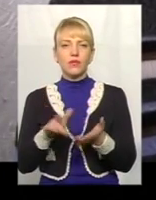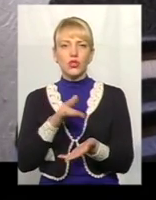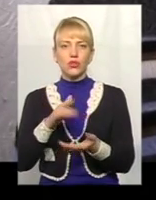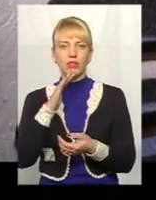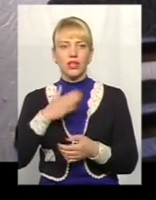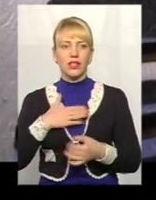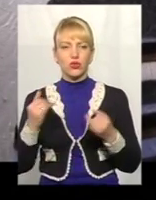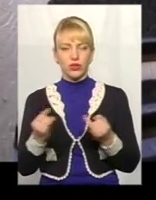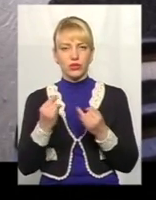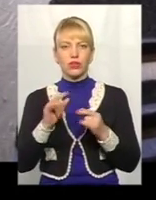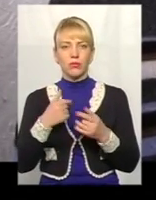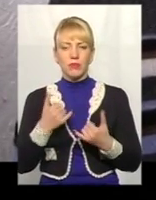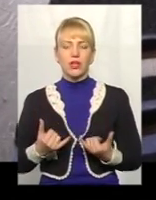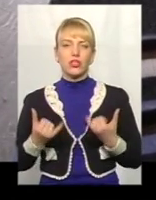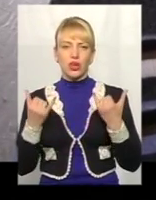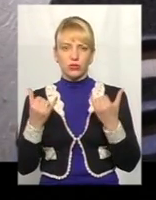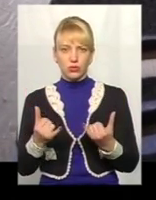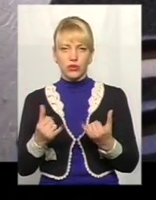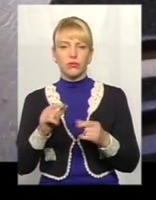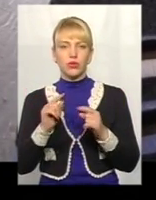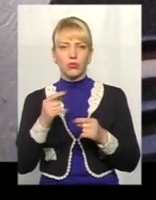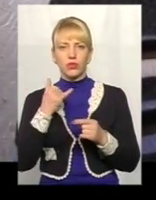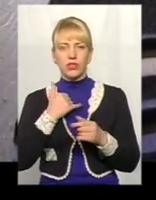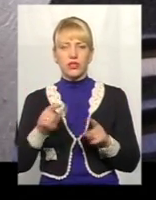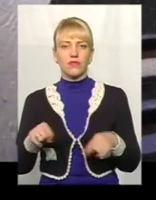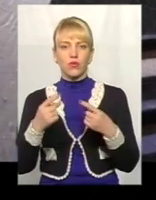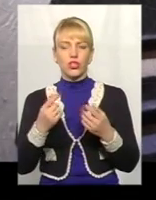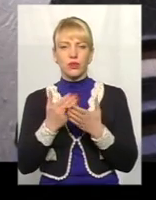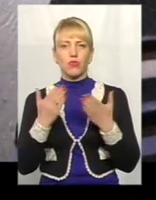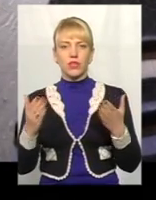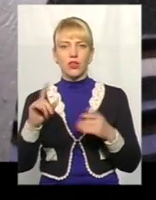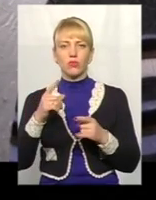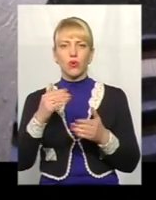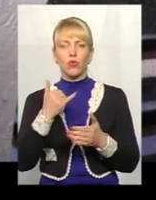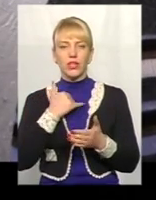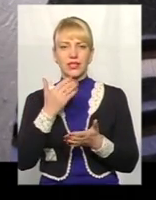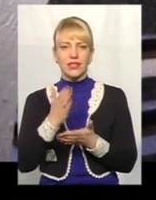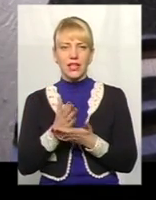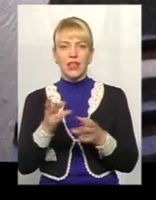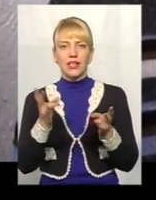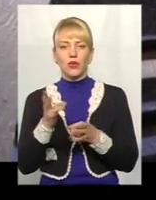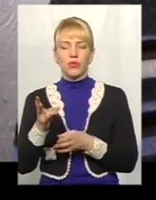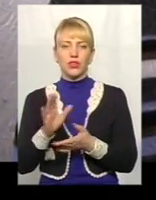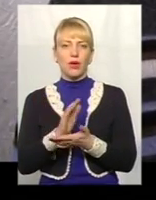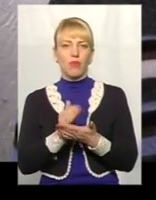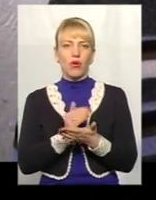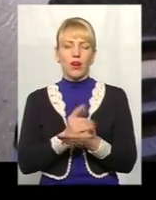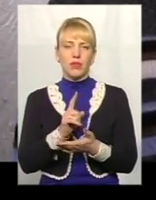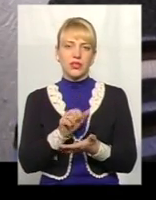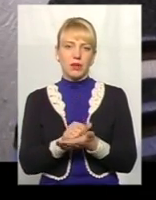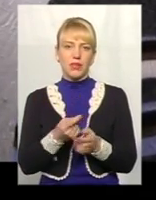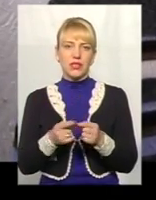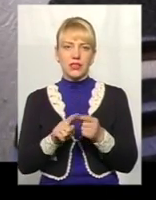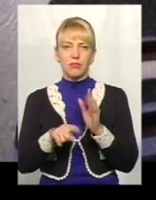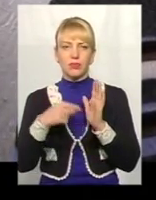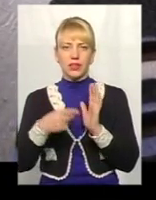нашої історії, тому ми її шануємо. Тому в нас і створений музей, тому в нас і є необхідні програми, які займаються цими